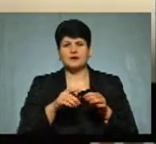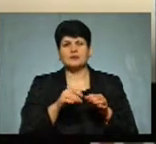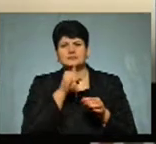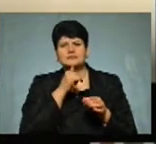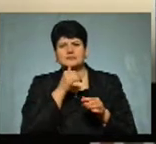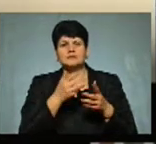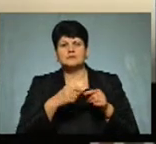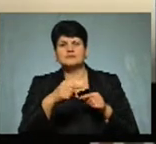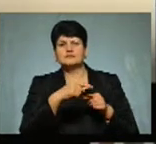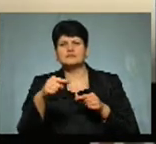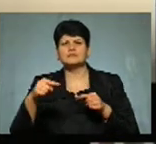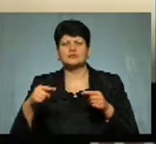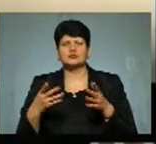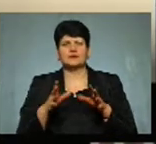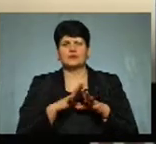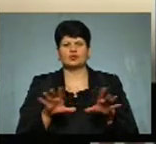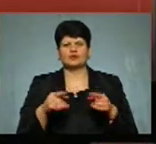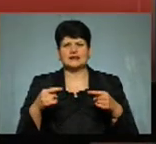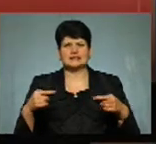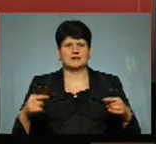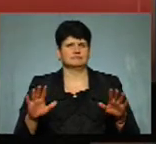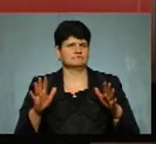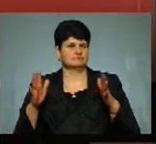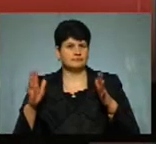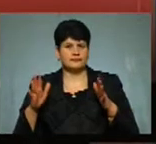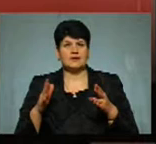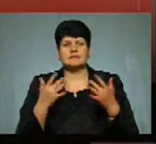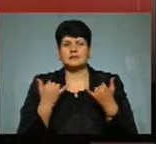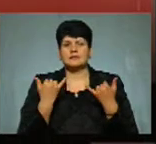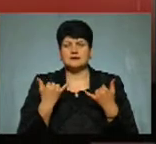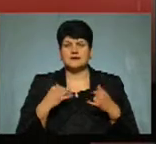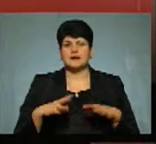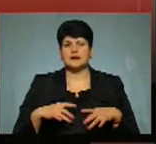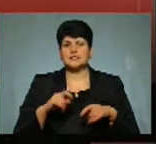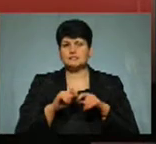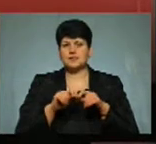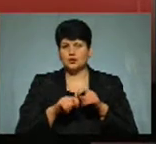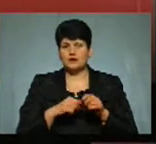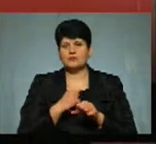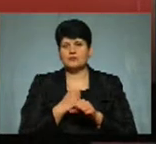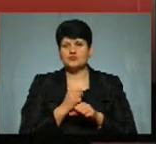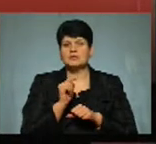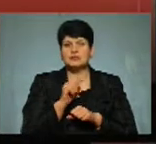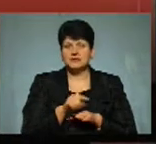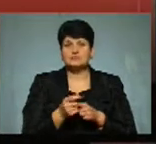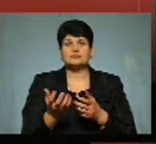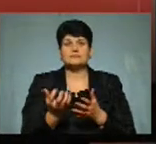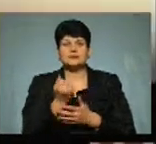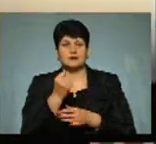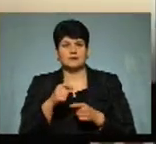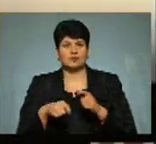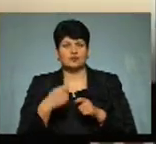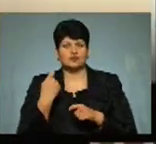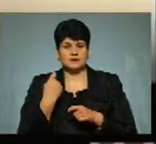ніяких правових нюансів. Скільки у вас зараз інспекторів працює над тим, аби виявляти порушників і накладати штраф?